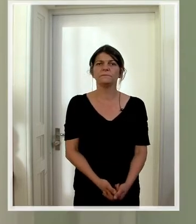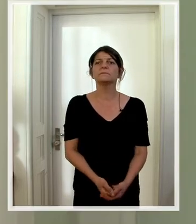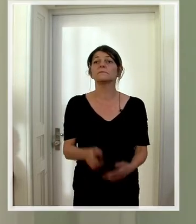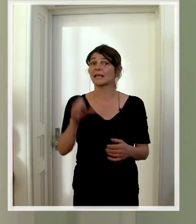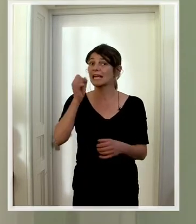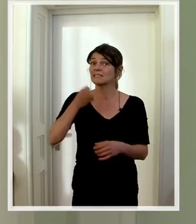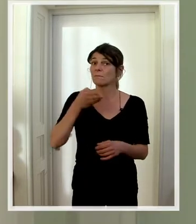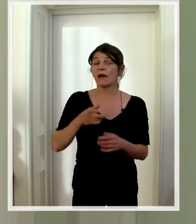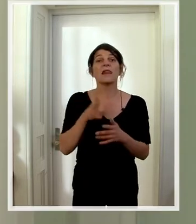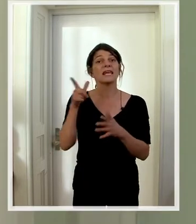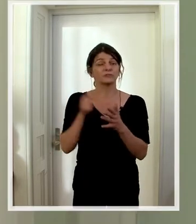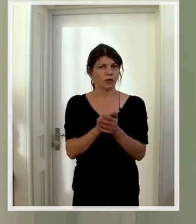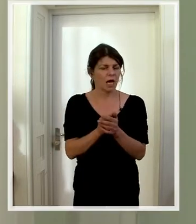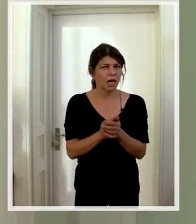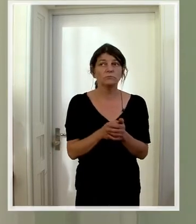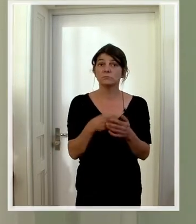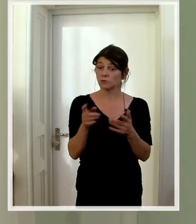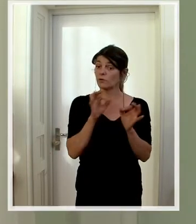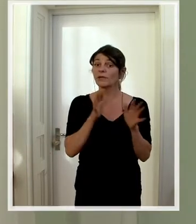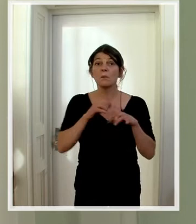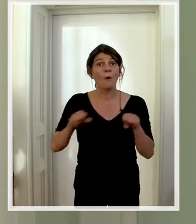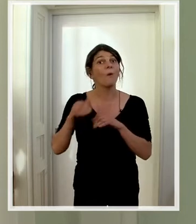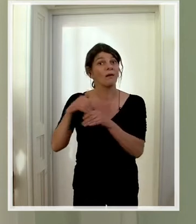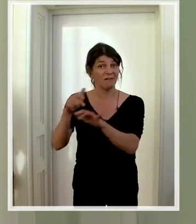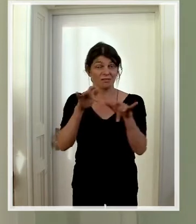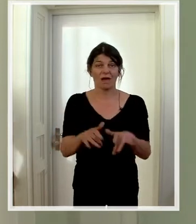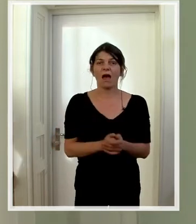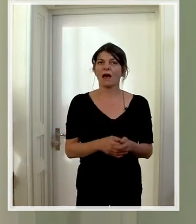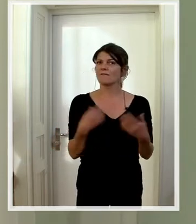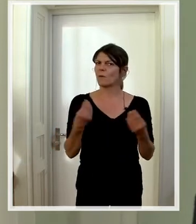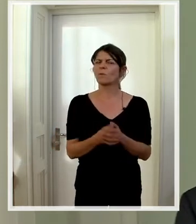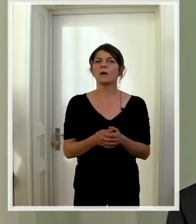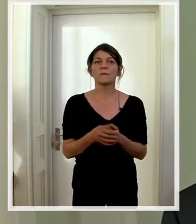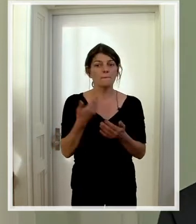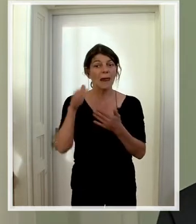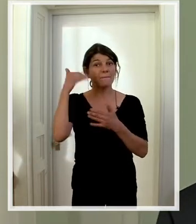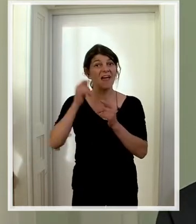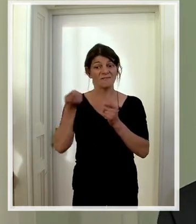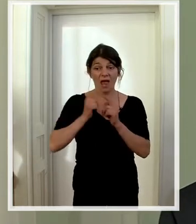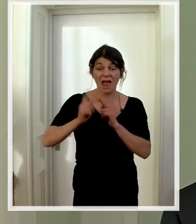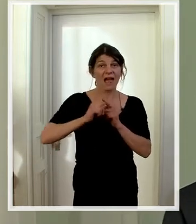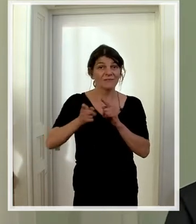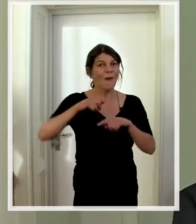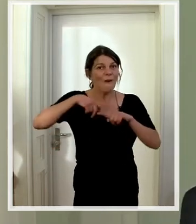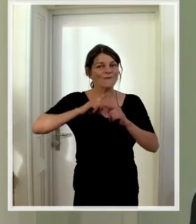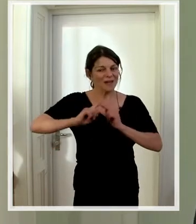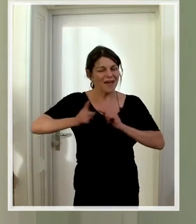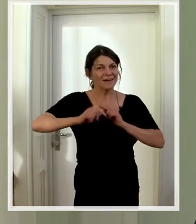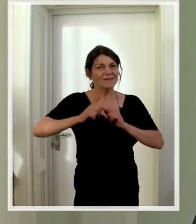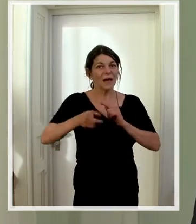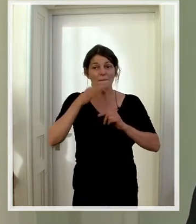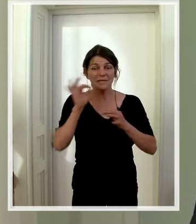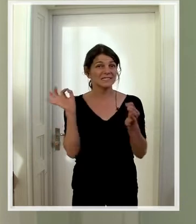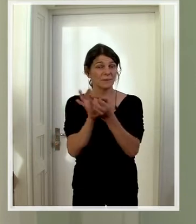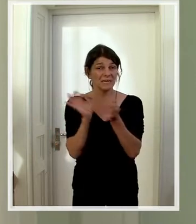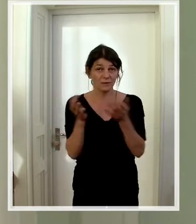Die S-Bahn Liechtenstein hat ein Potenzial, weil sie natürlich mit viel mehr Fahrten nachher natürlich vertaktet ist wie im Vorarlberg. Man